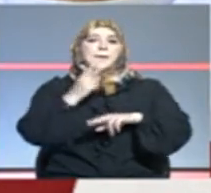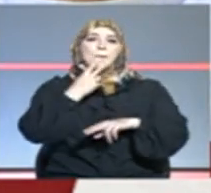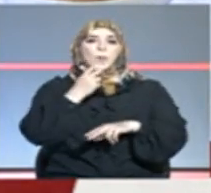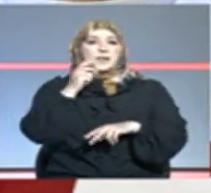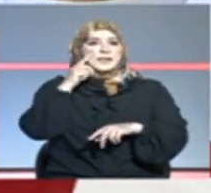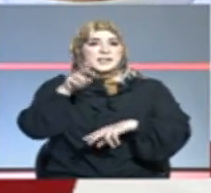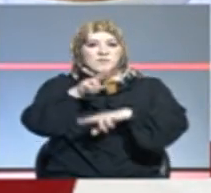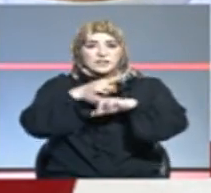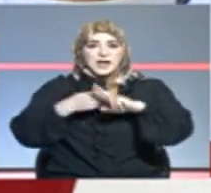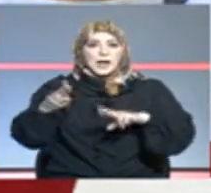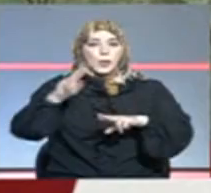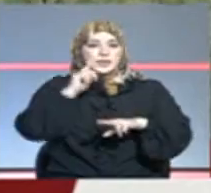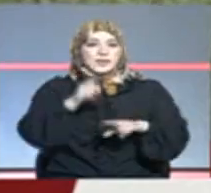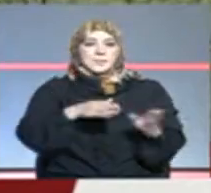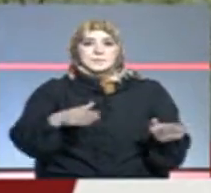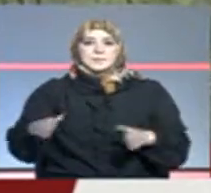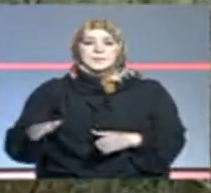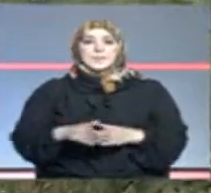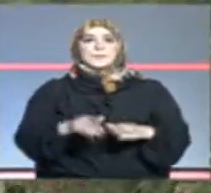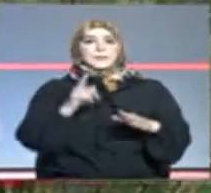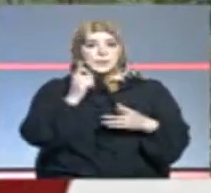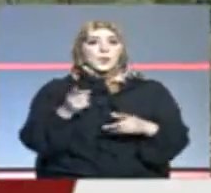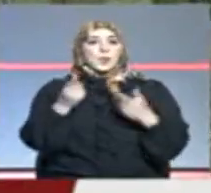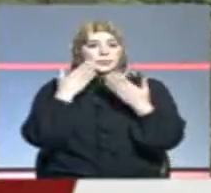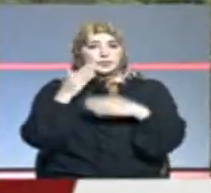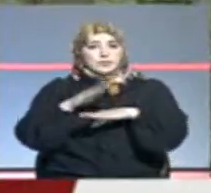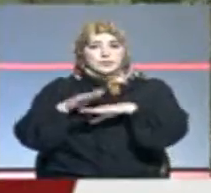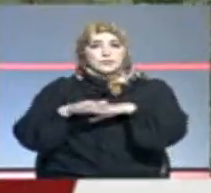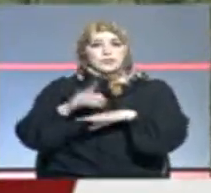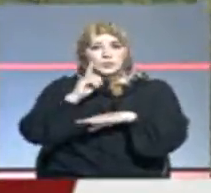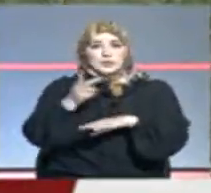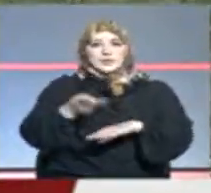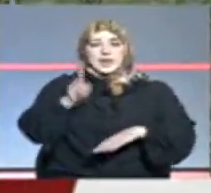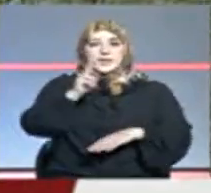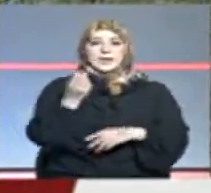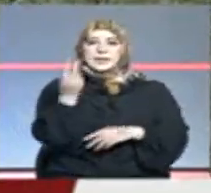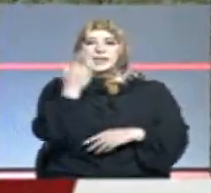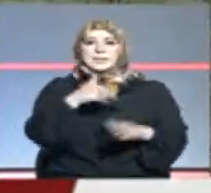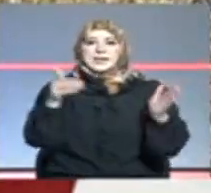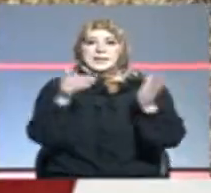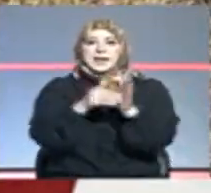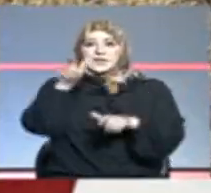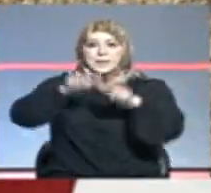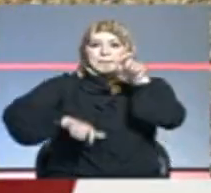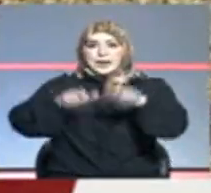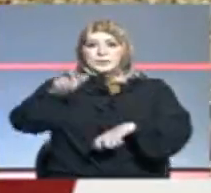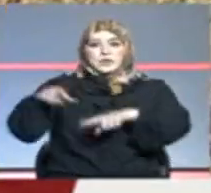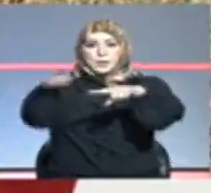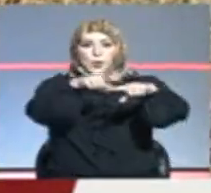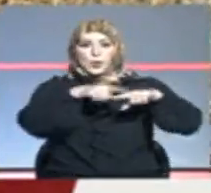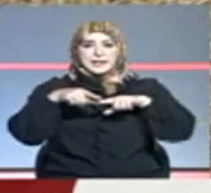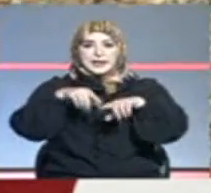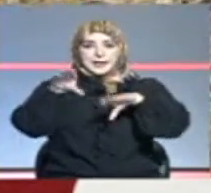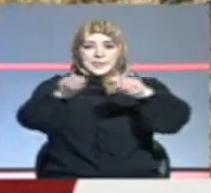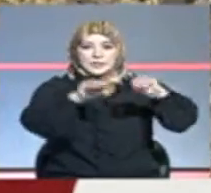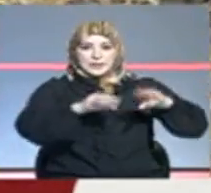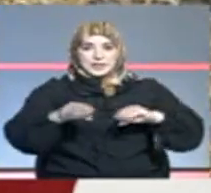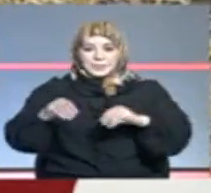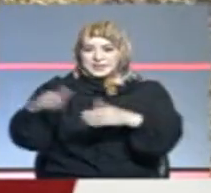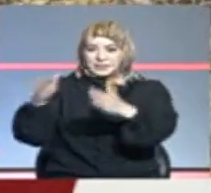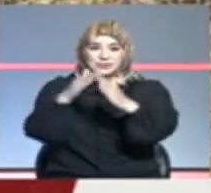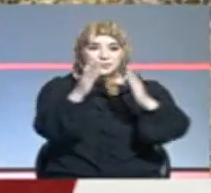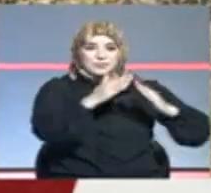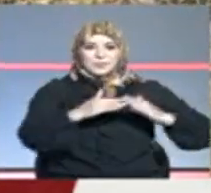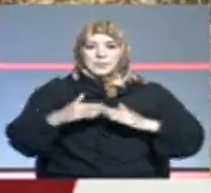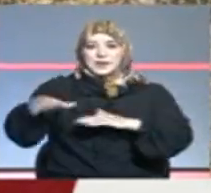الوزاره ومسؤوليه الديوان. ويشار إلى أن أكثر من 300,000 ساكن موزعين على مناطق عمرانية في